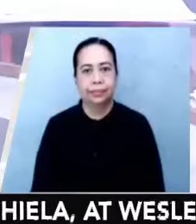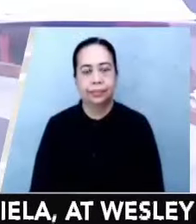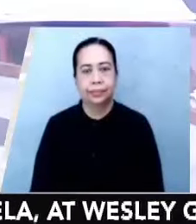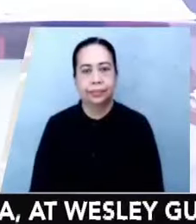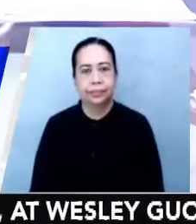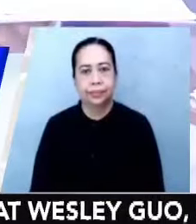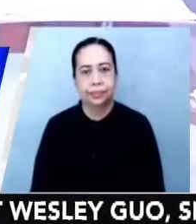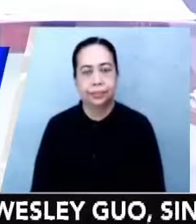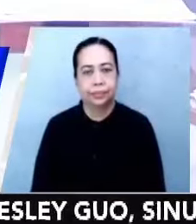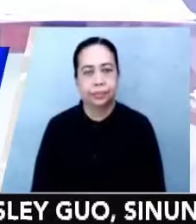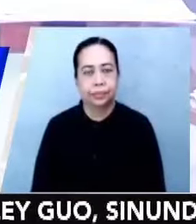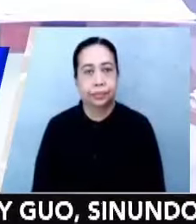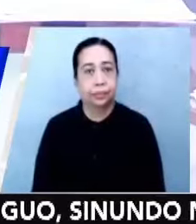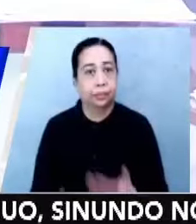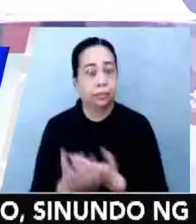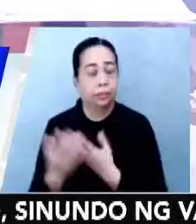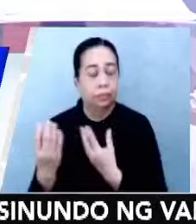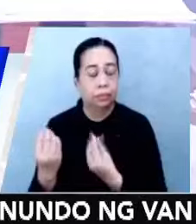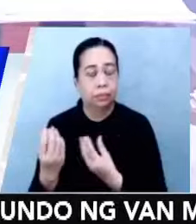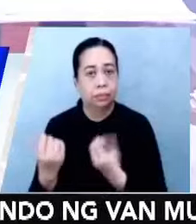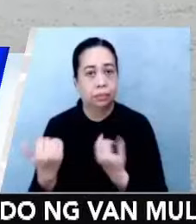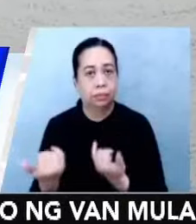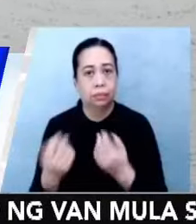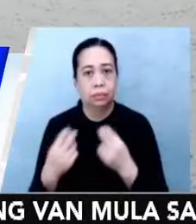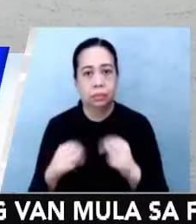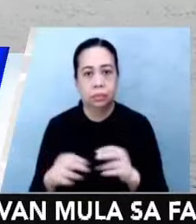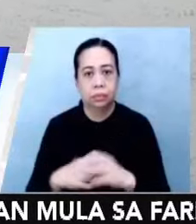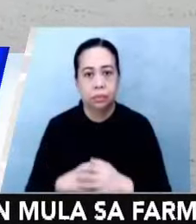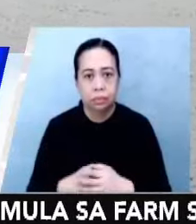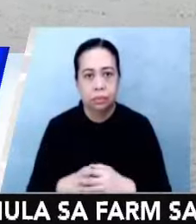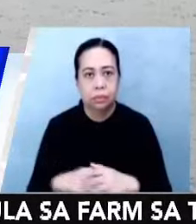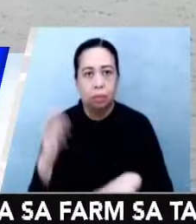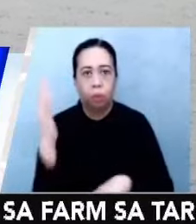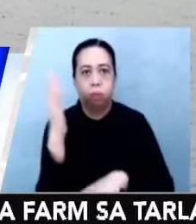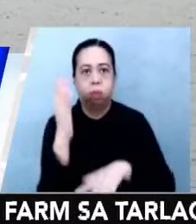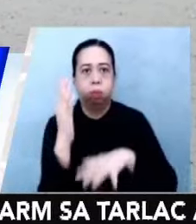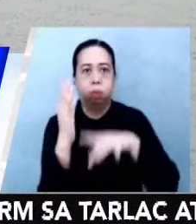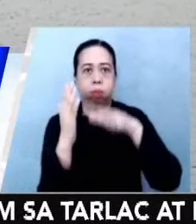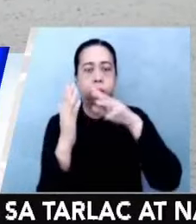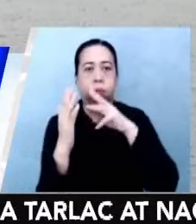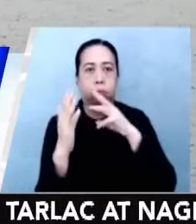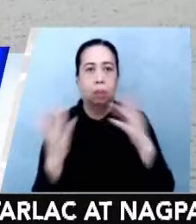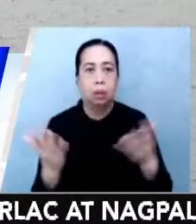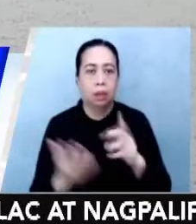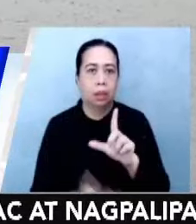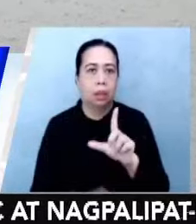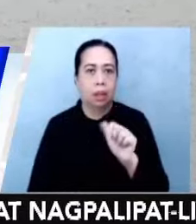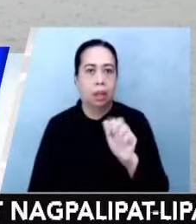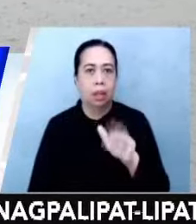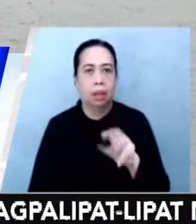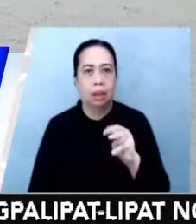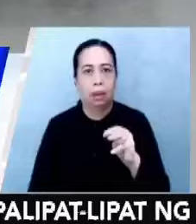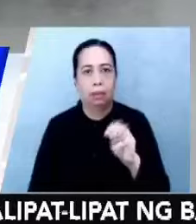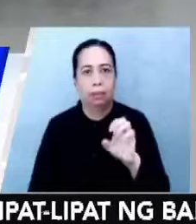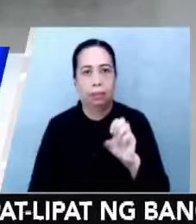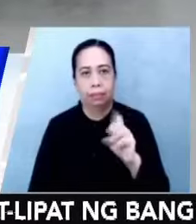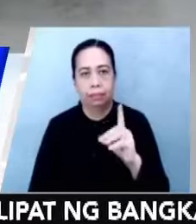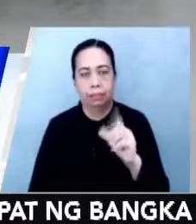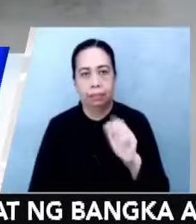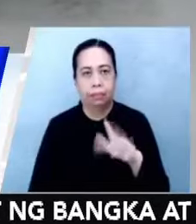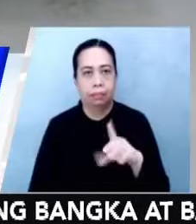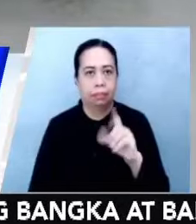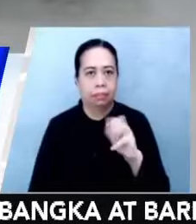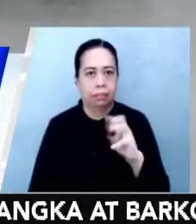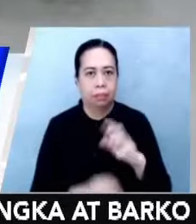kapapasok lang na balita umapaw na po ang tubig sa lamesa dam dahil sa magdamag na pag-ulan sa Pam super radio